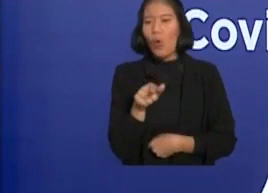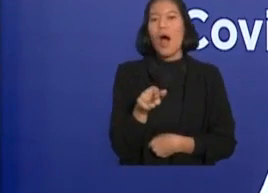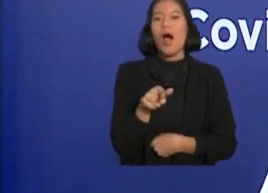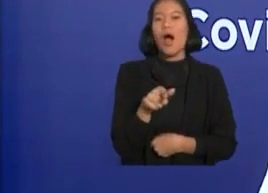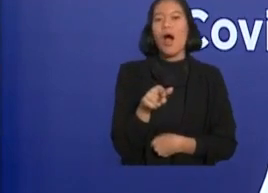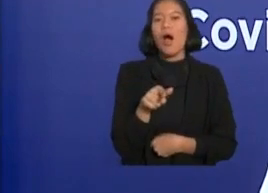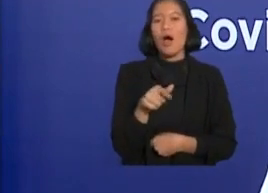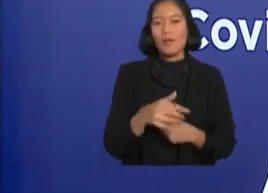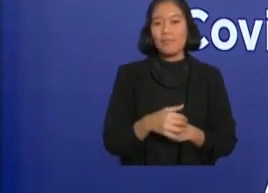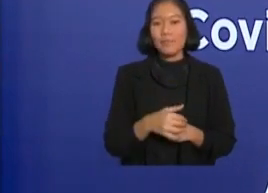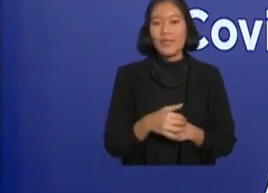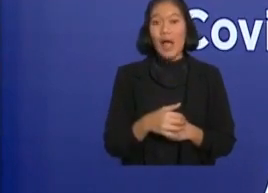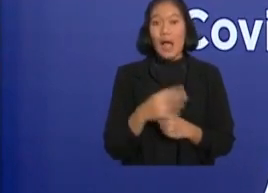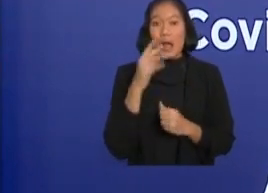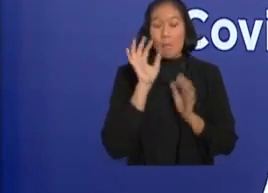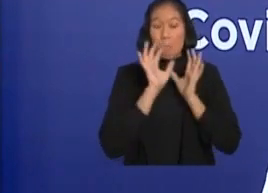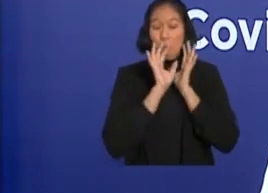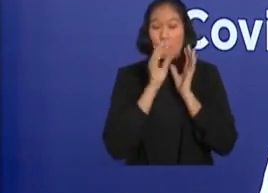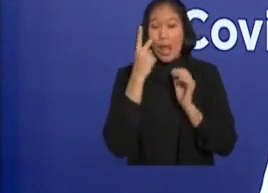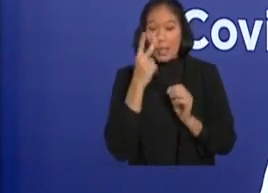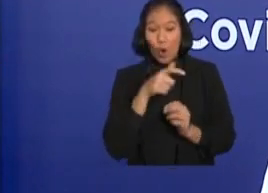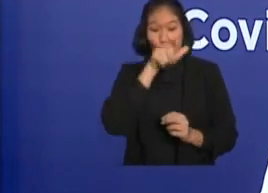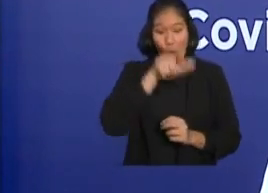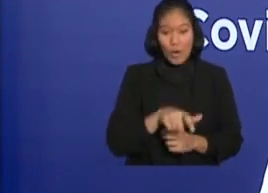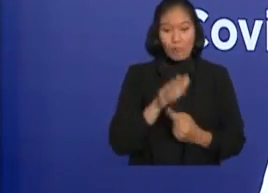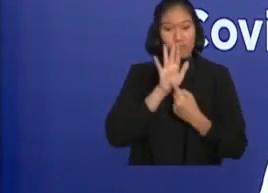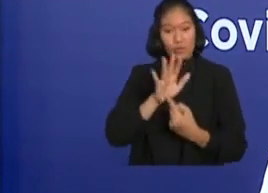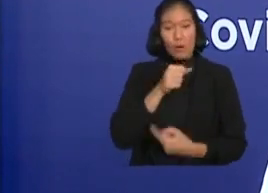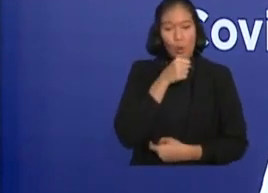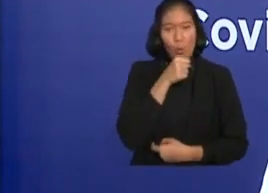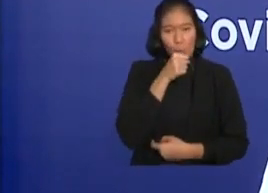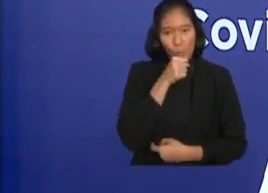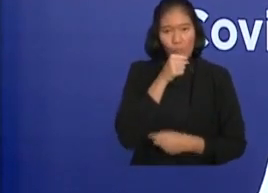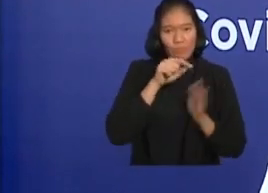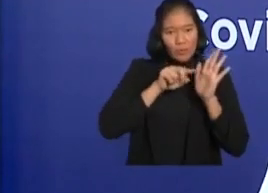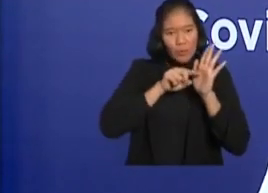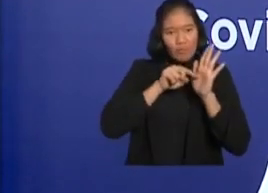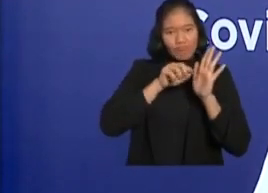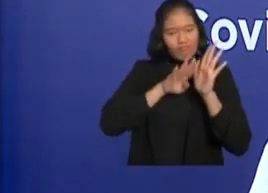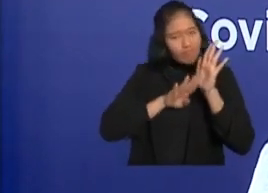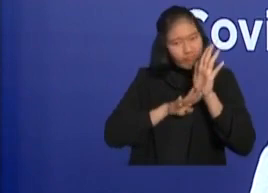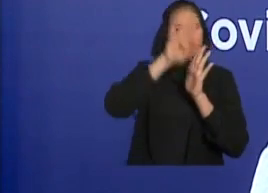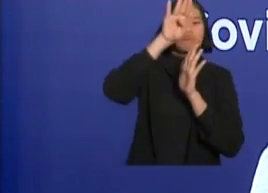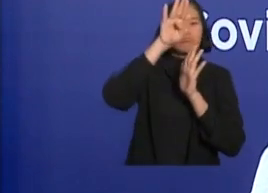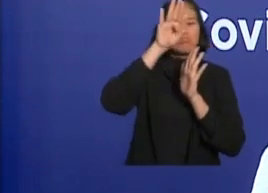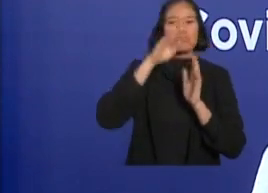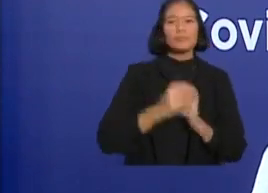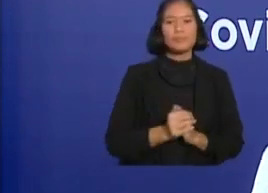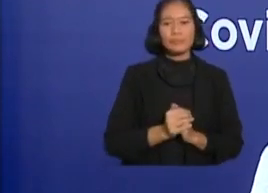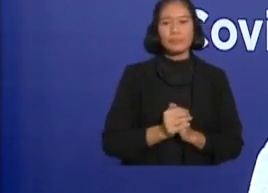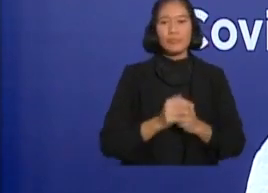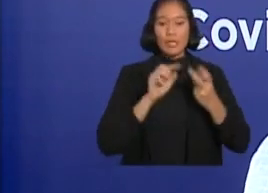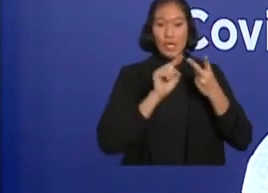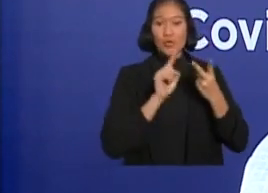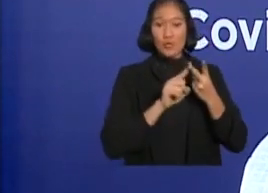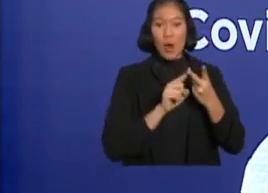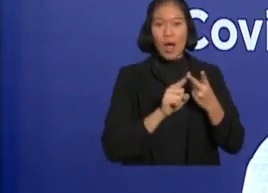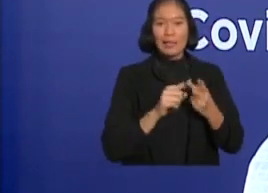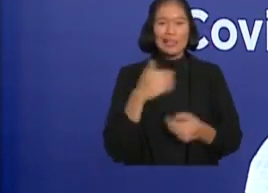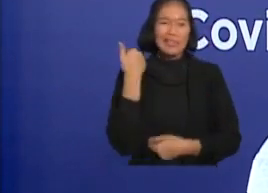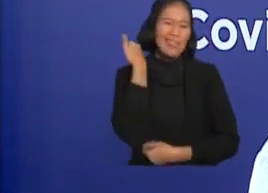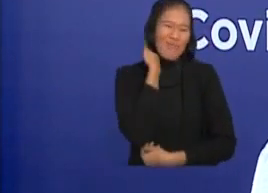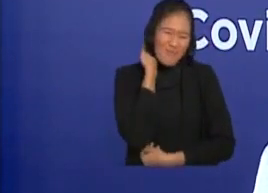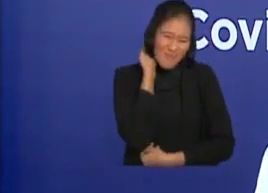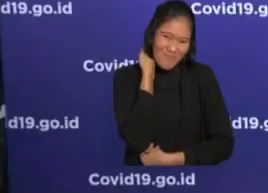dan terlihat presentasenya batuk itu yang paling tinggi Kemudian yang kedua adalah riwayat